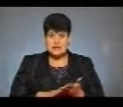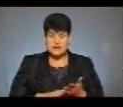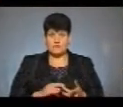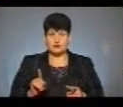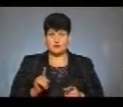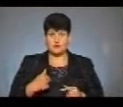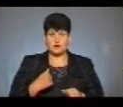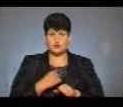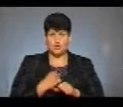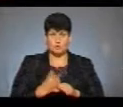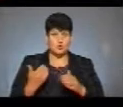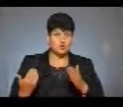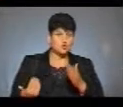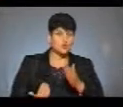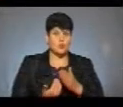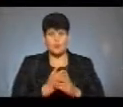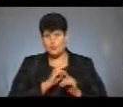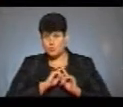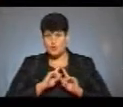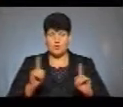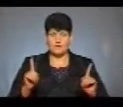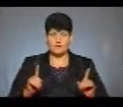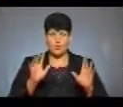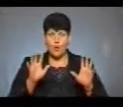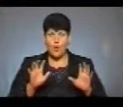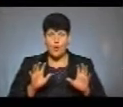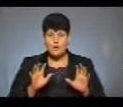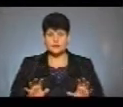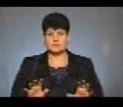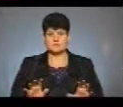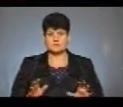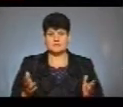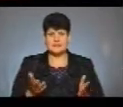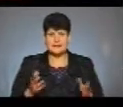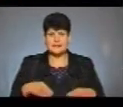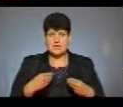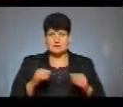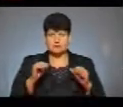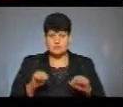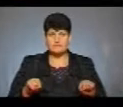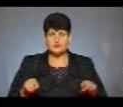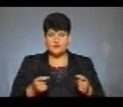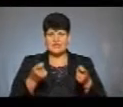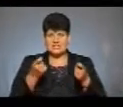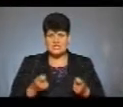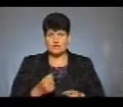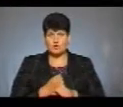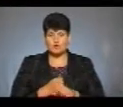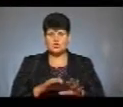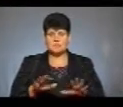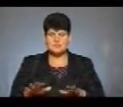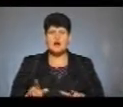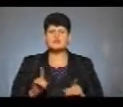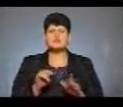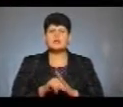що ми зробимо новий неоліберальний кодекс, який дасть можливість створювати дешеві робочі місця. А скажіть, будь